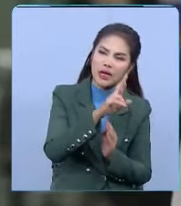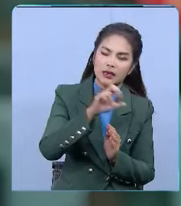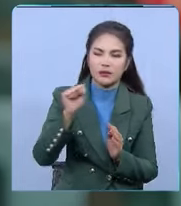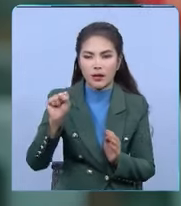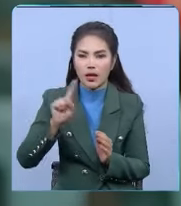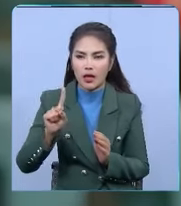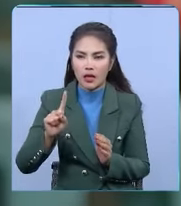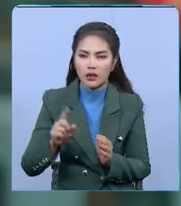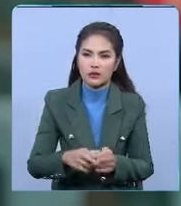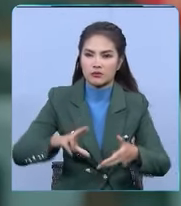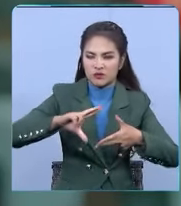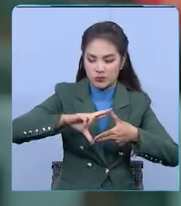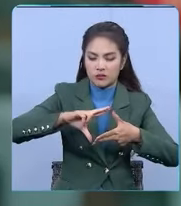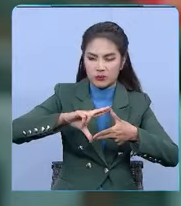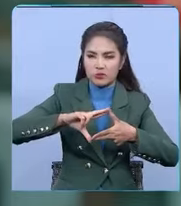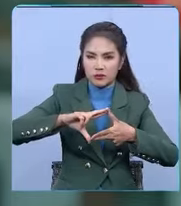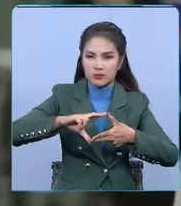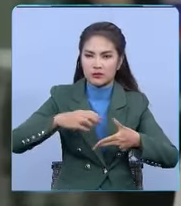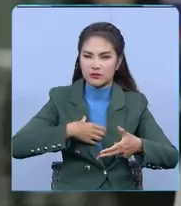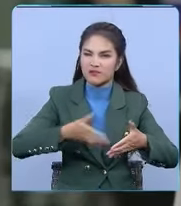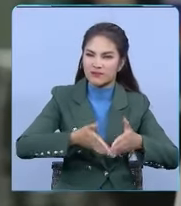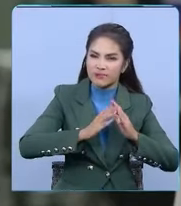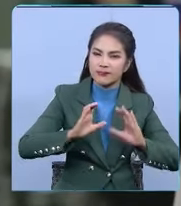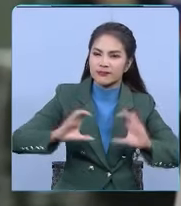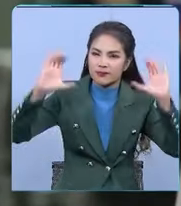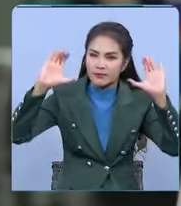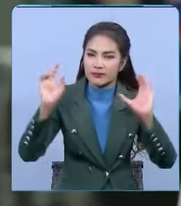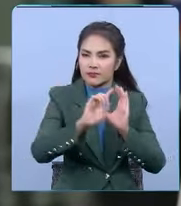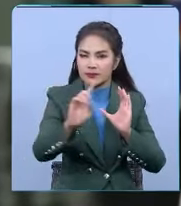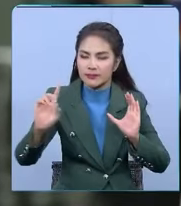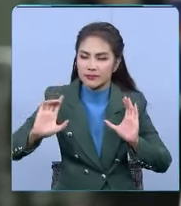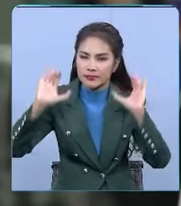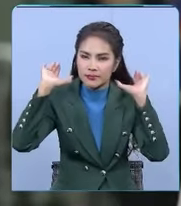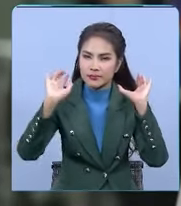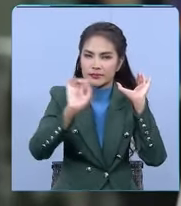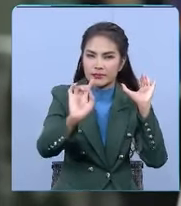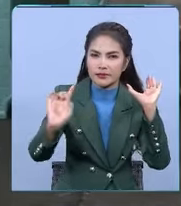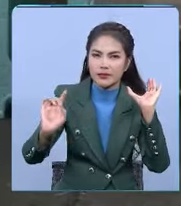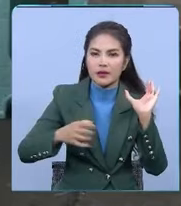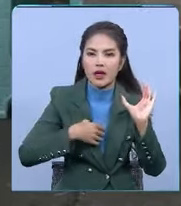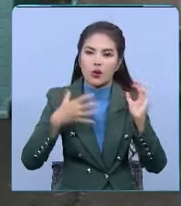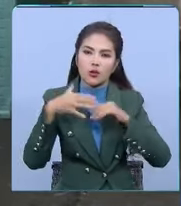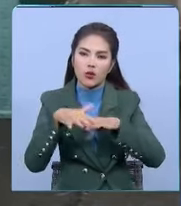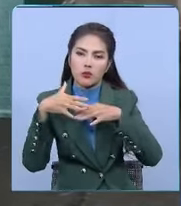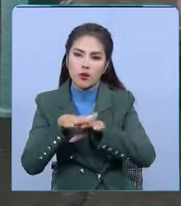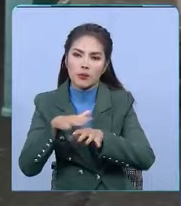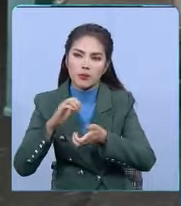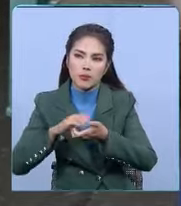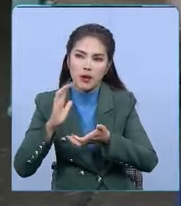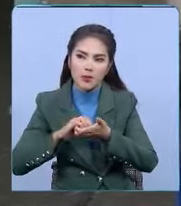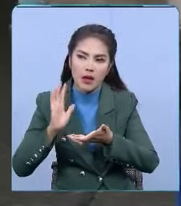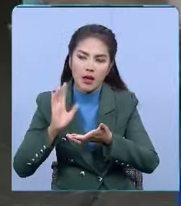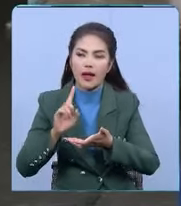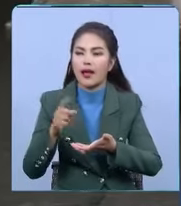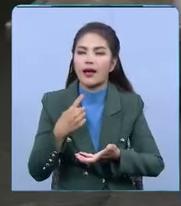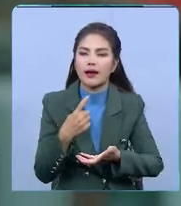ไขในการจัดตั้งรัฐบาลยังไงไหมครับหมายถึงว่าพรรคที่เราคิดว่าเราสามารถร่วมได้หรือร่วมไม่ได ้คือผมอย